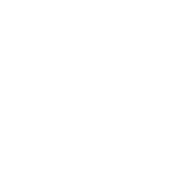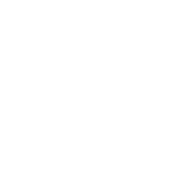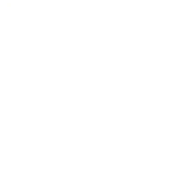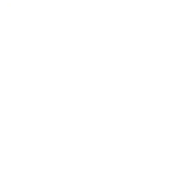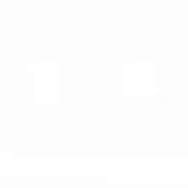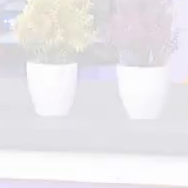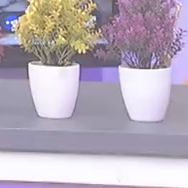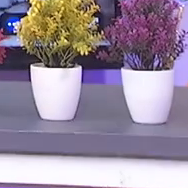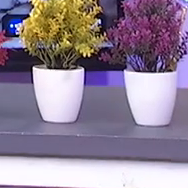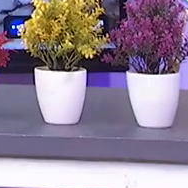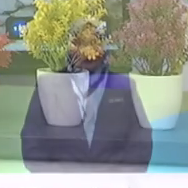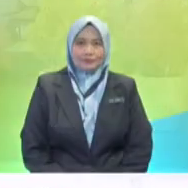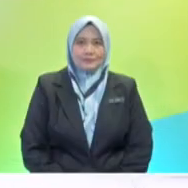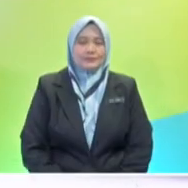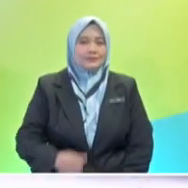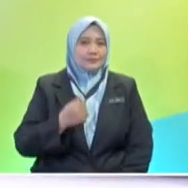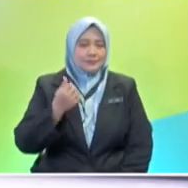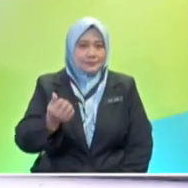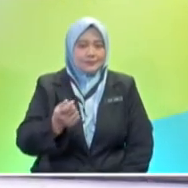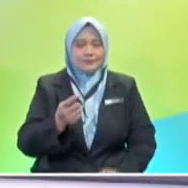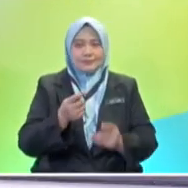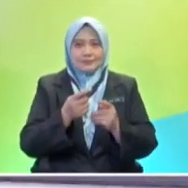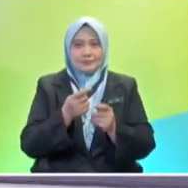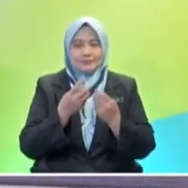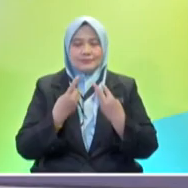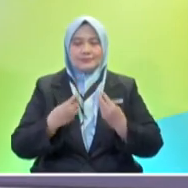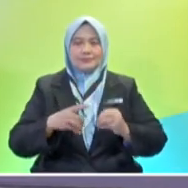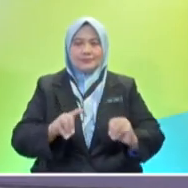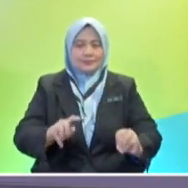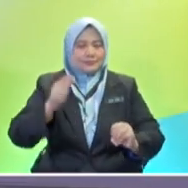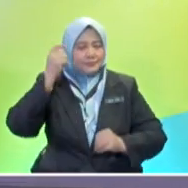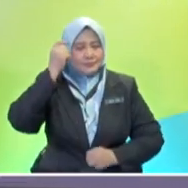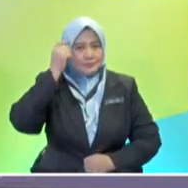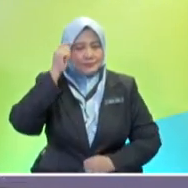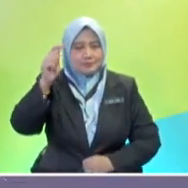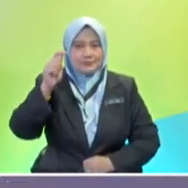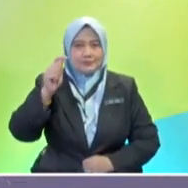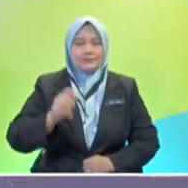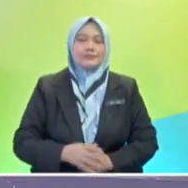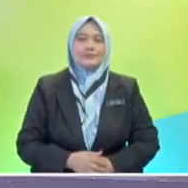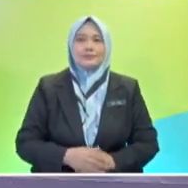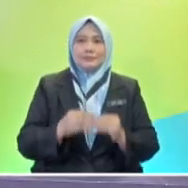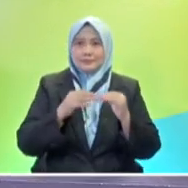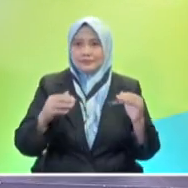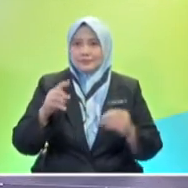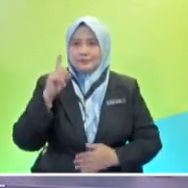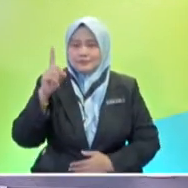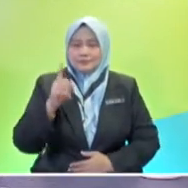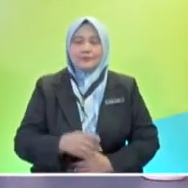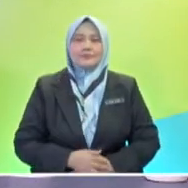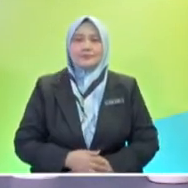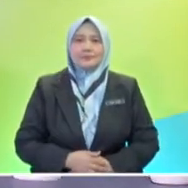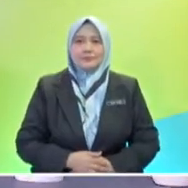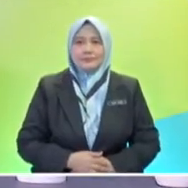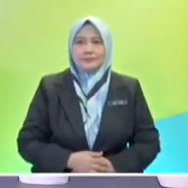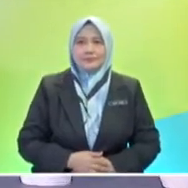KPM. Anda sedang menonton slot tahap 1 bagi mata pelajaran literasi bahasa Melayu topik tahun 1 ya cikgu,